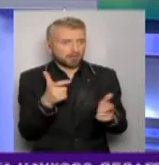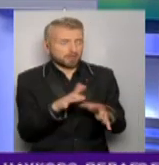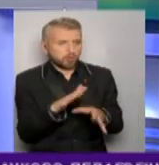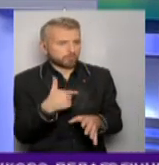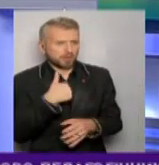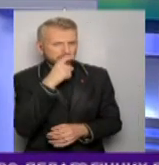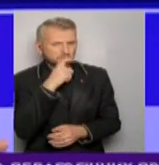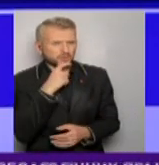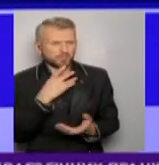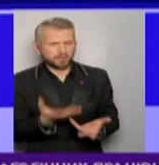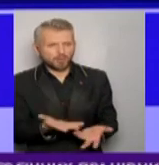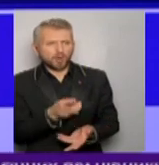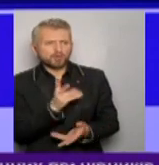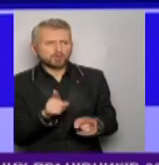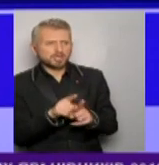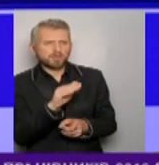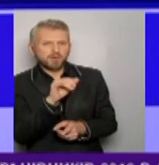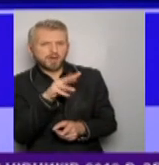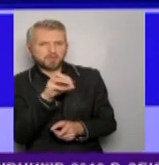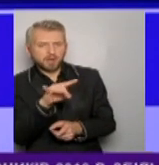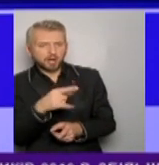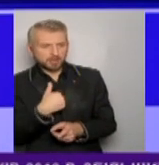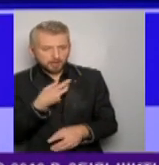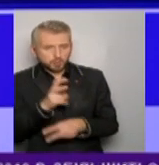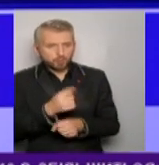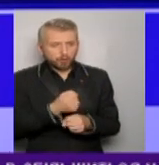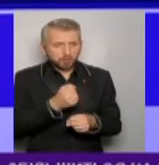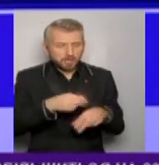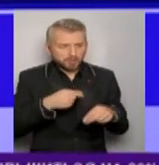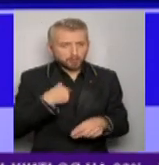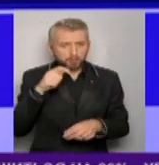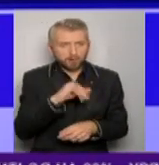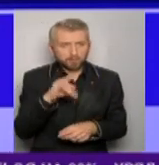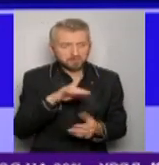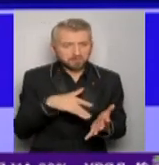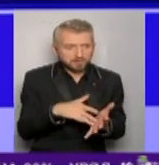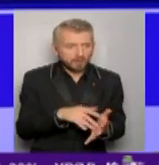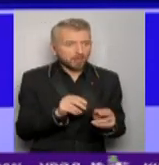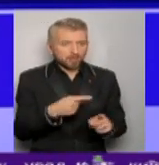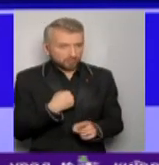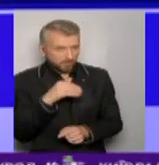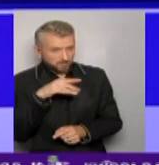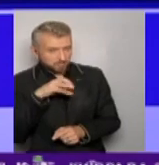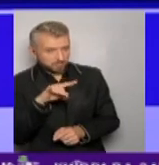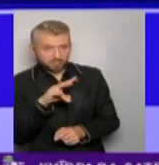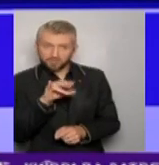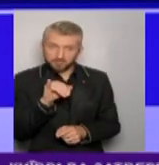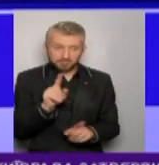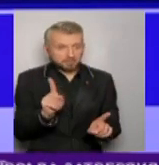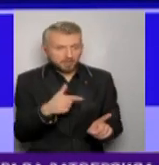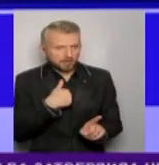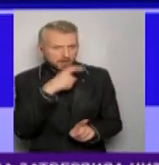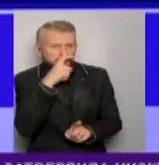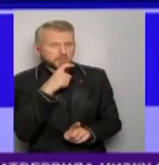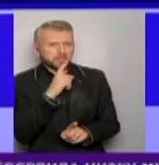я не розумію, хто такий фермер. Я прийшов обробляти землю, я приїхав з міста, я обробляю землю. Чим я не фермер? Я ніколи не розумів цього додаткового